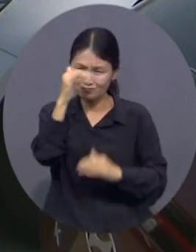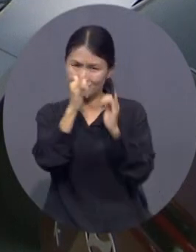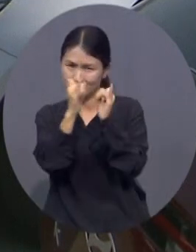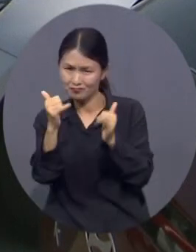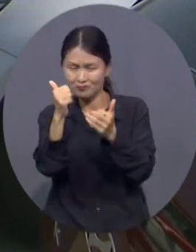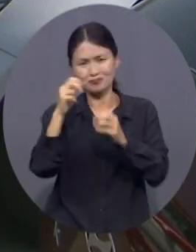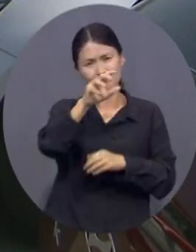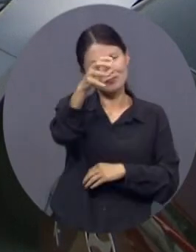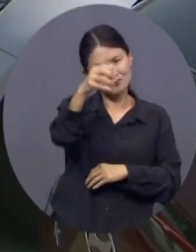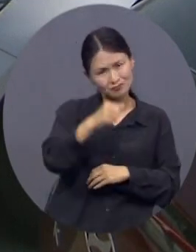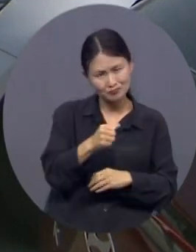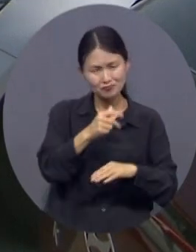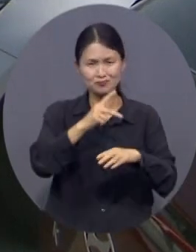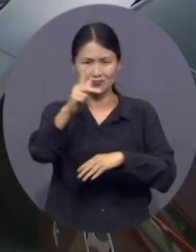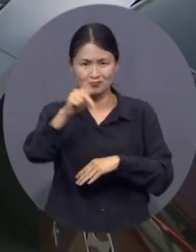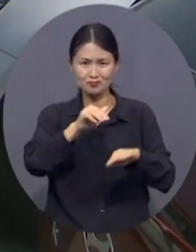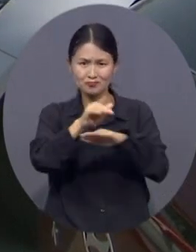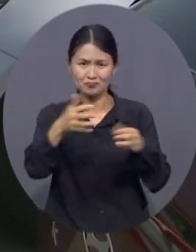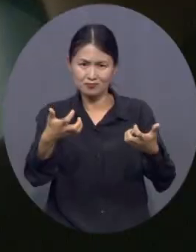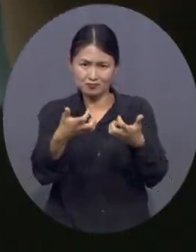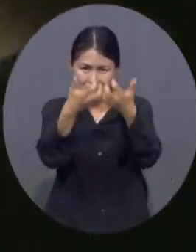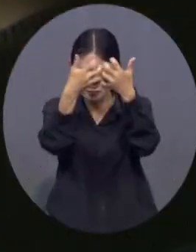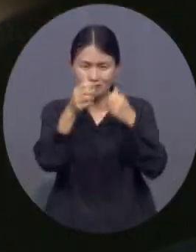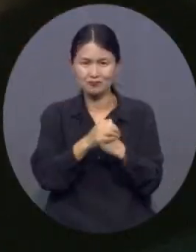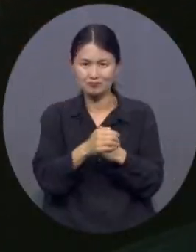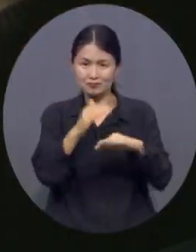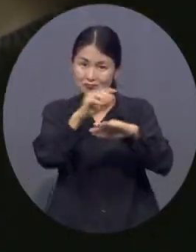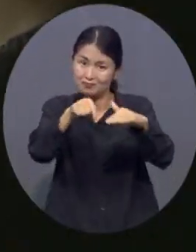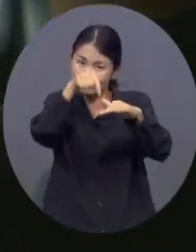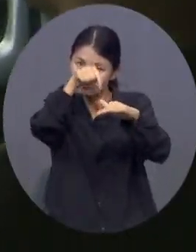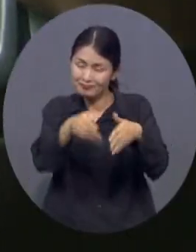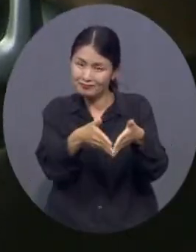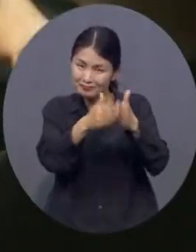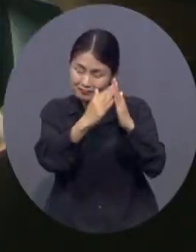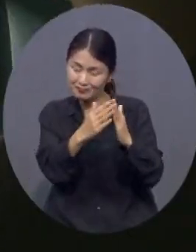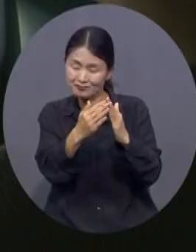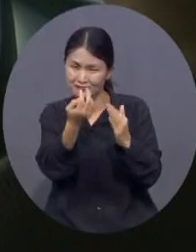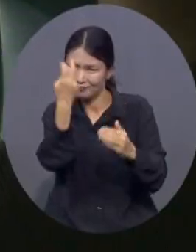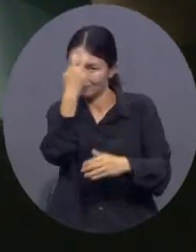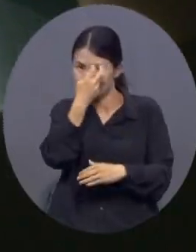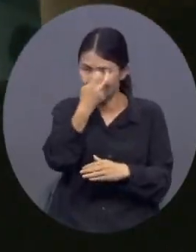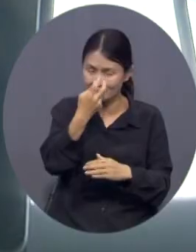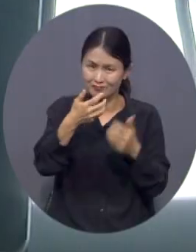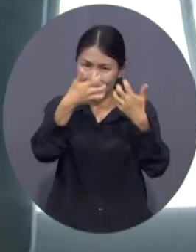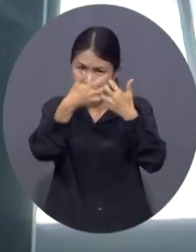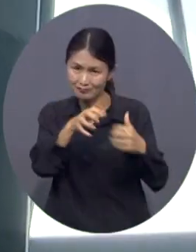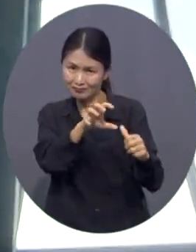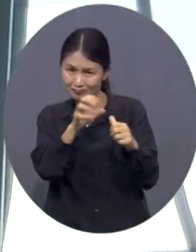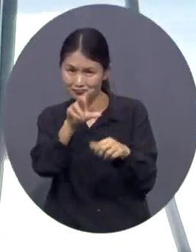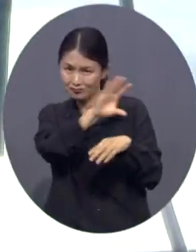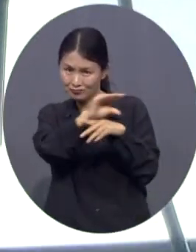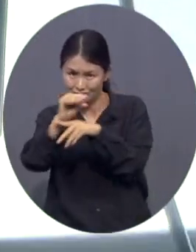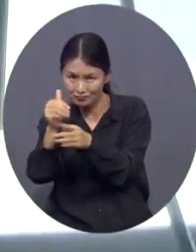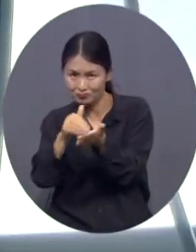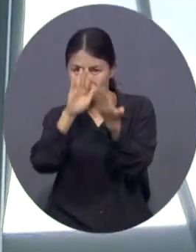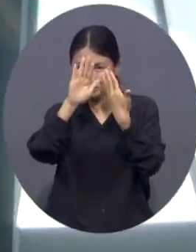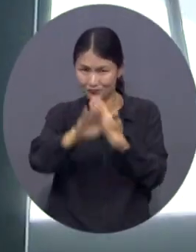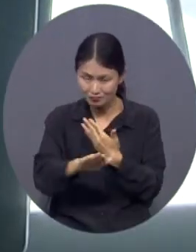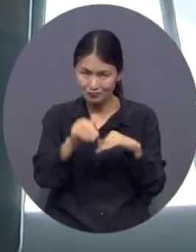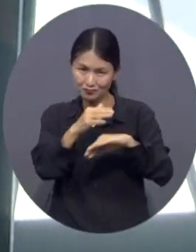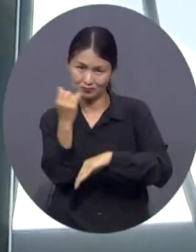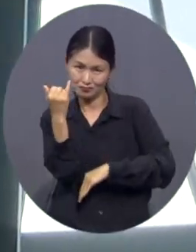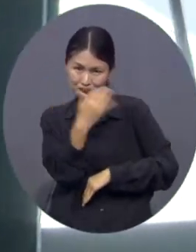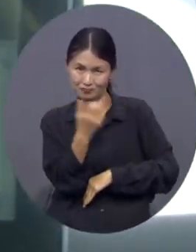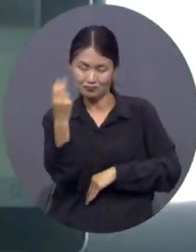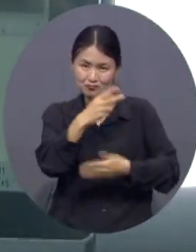온 렌터카들로 가득합니다. 차량 안에 설치된 단속 장비로 렌터카 차량들을 촬영하자 차량